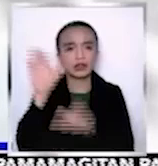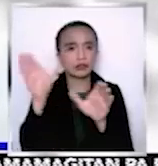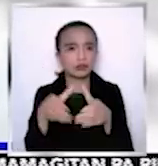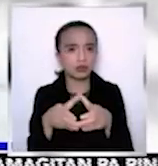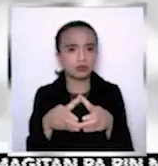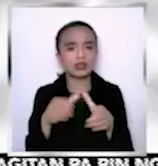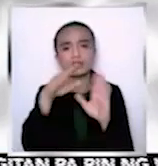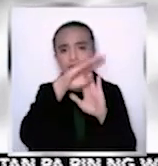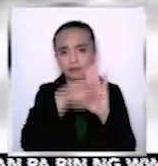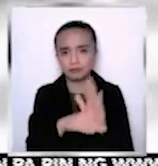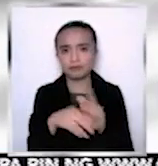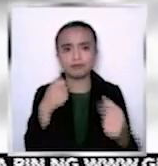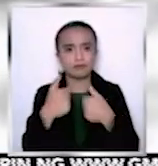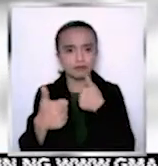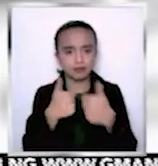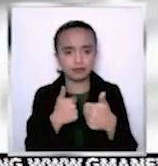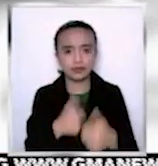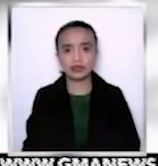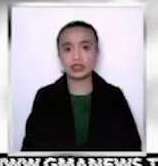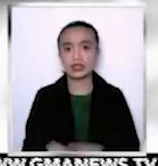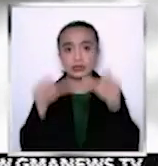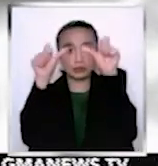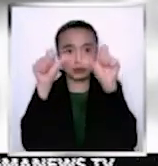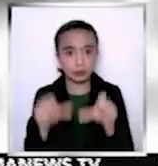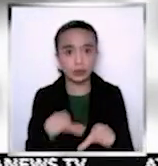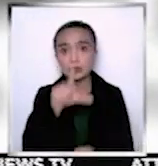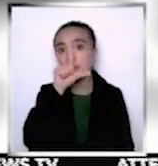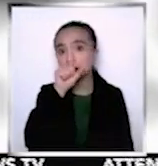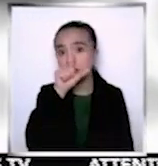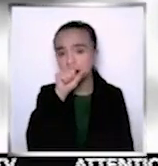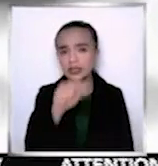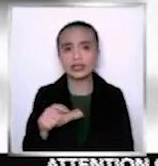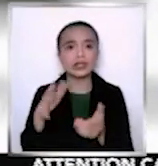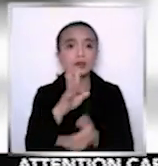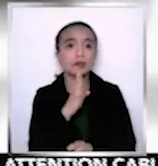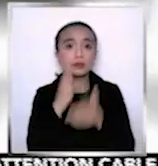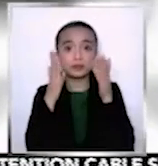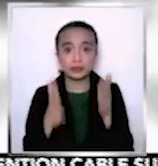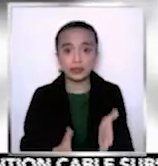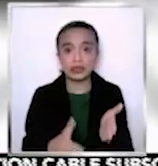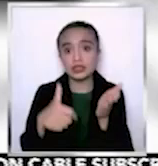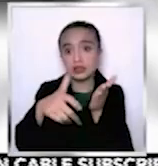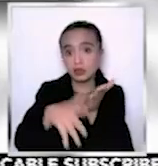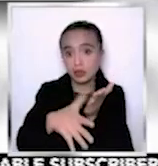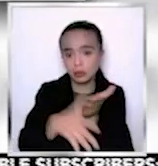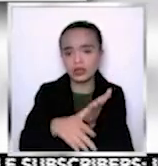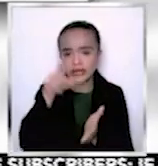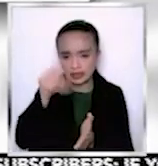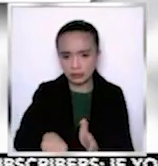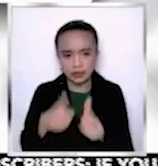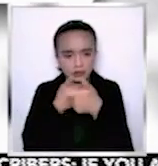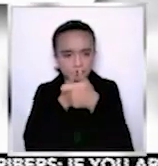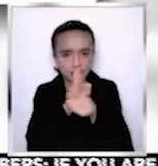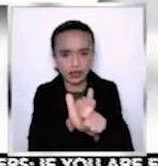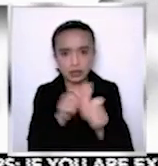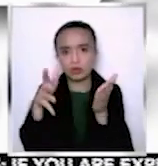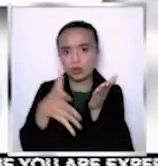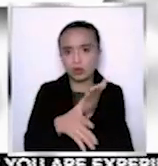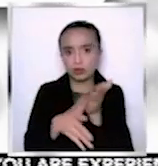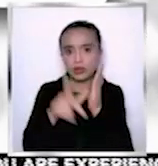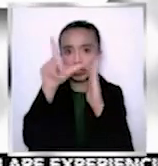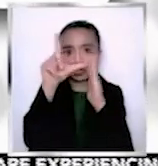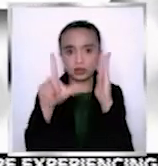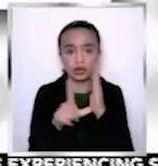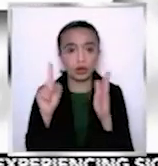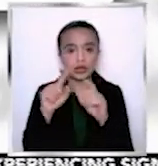tweet, pinaalala ni COMELEC spokesperson James Jimenez na dapat sumunod sa Fair Elections Act ang laki ng campaign poster at kung